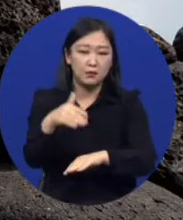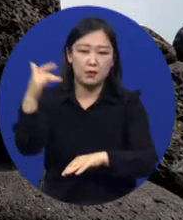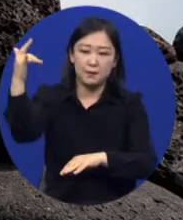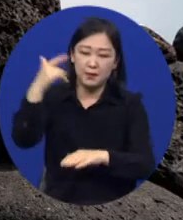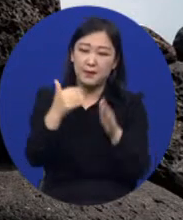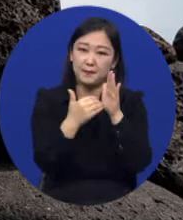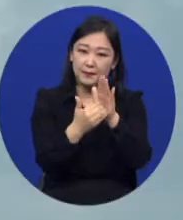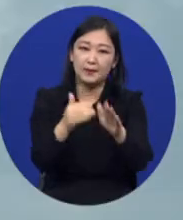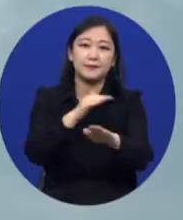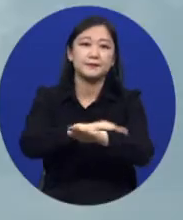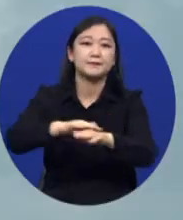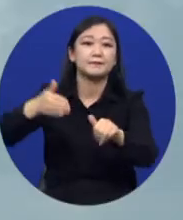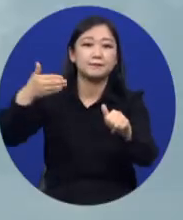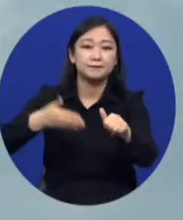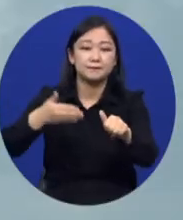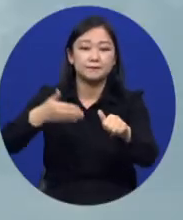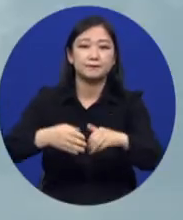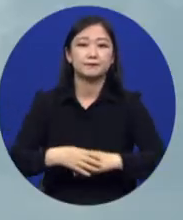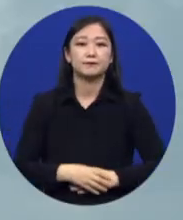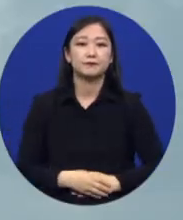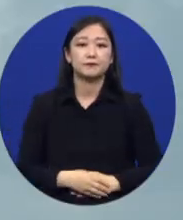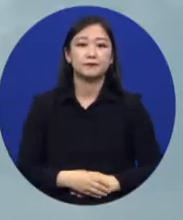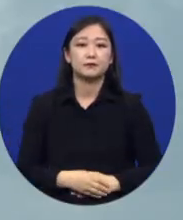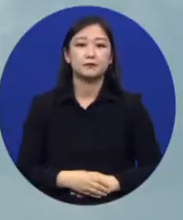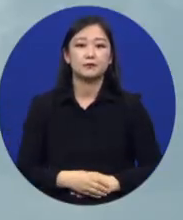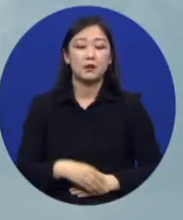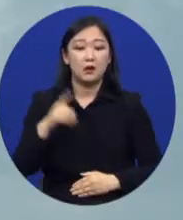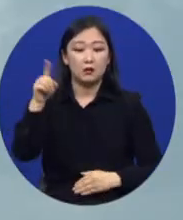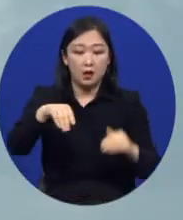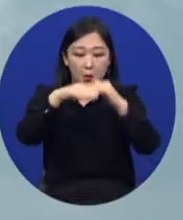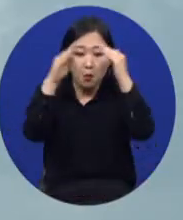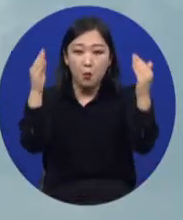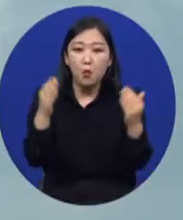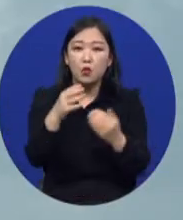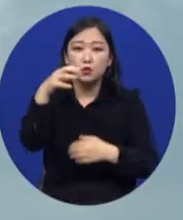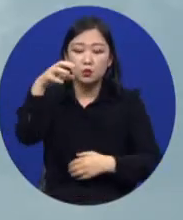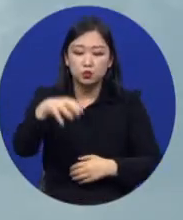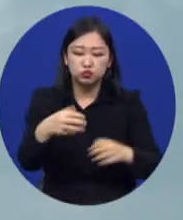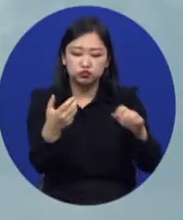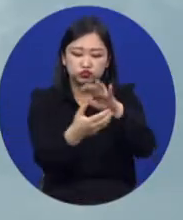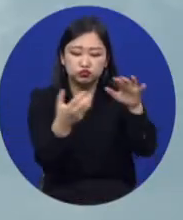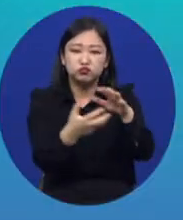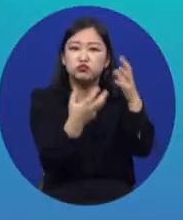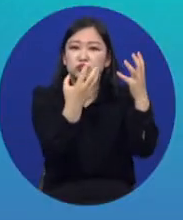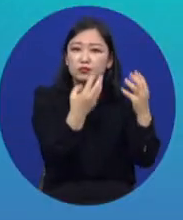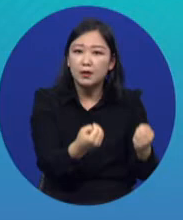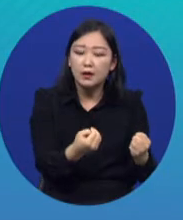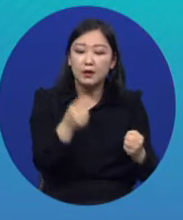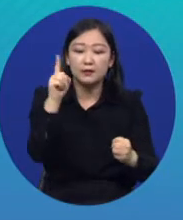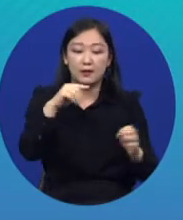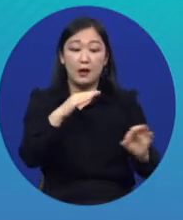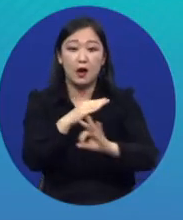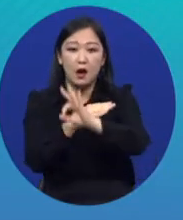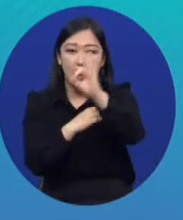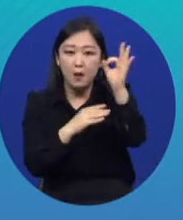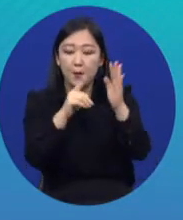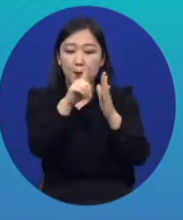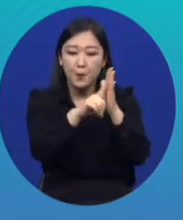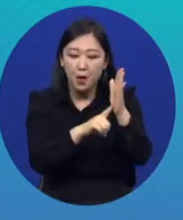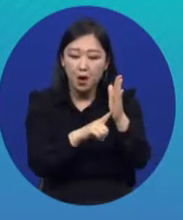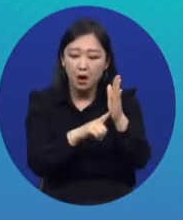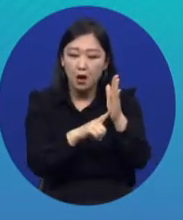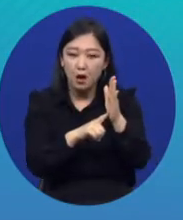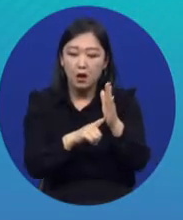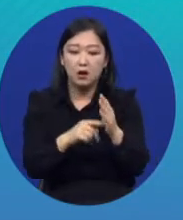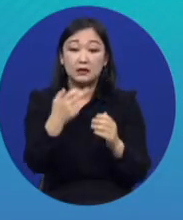바랍니다 자세한 내일 날씨 보시면 내일은 제조 전 지역에서 구름이 많이 겟습니다 내일 아침 최저기온은 대부분